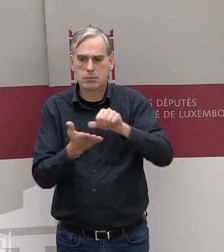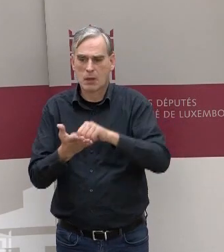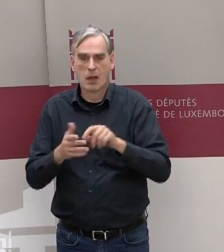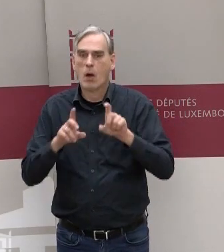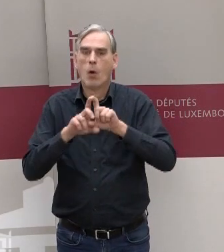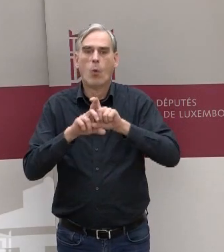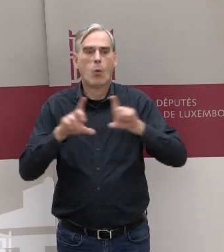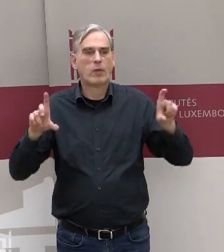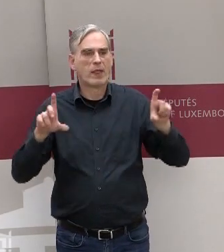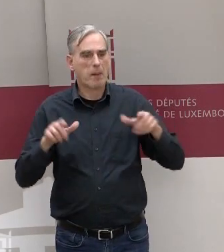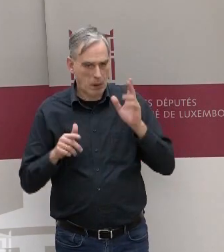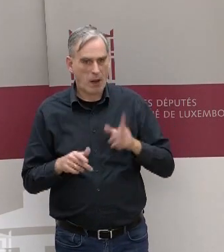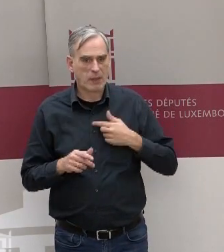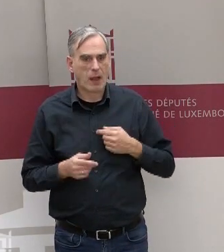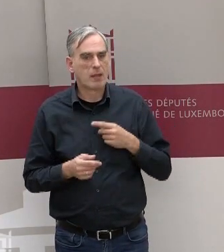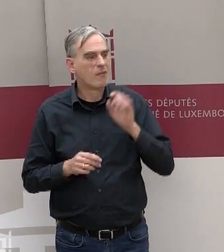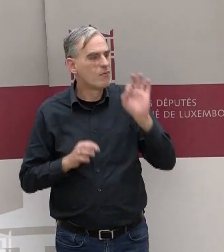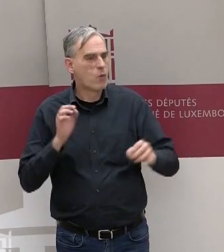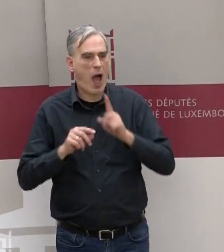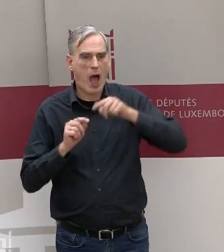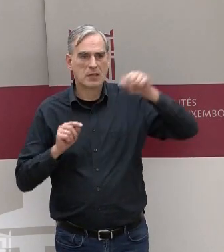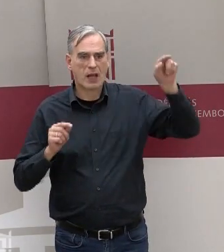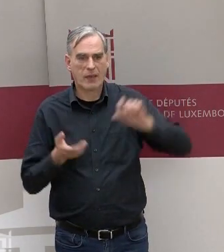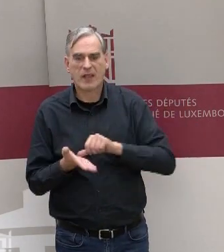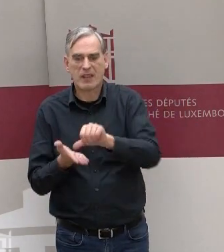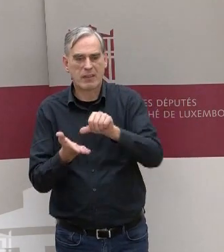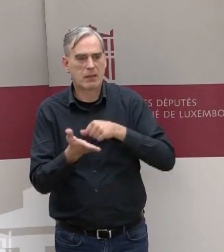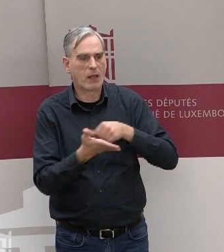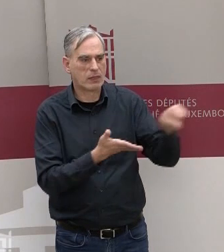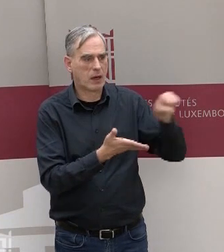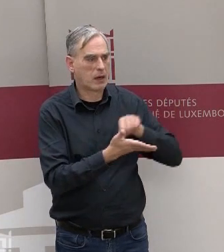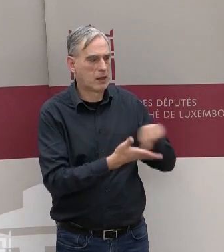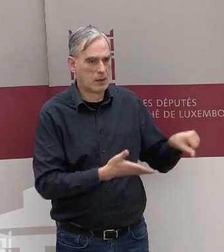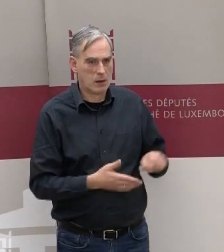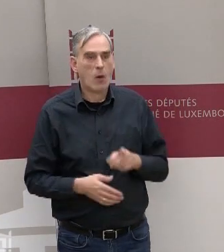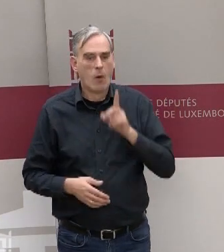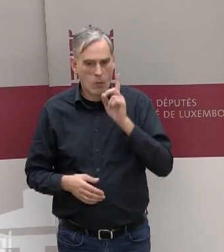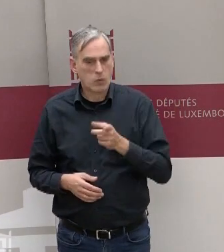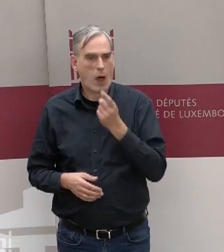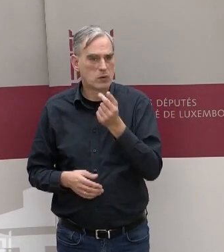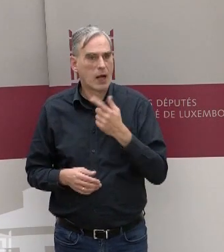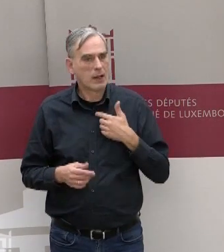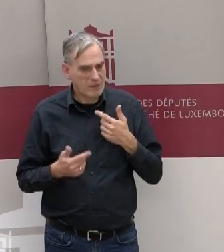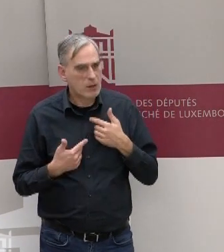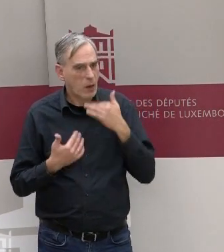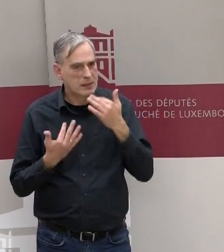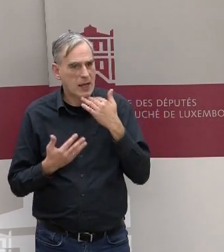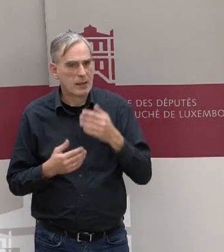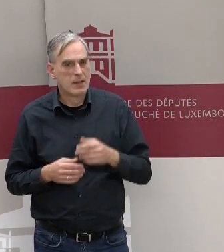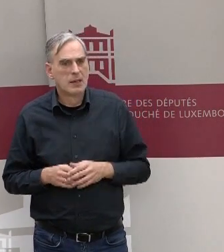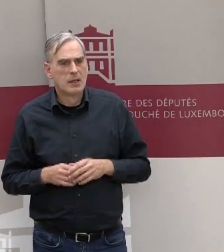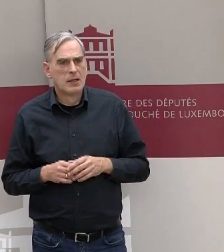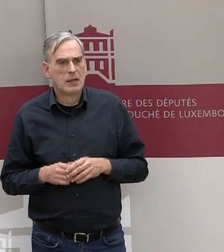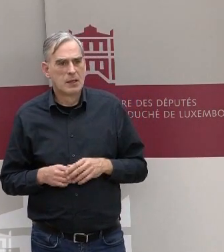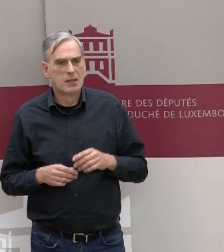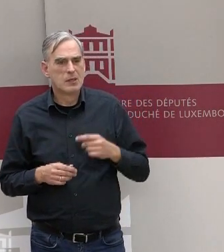Budget dann noch eine letzte Mark. Nur im Dossier Super Drecksküste muss der Regierung sich mehr wie je klar sein, wenn je